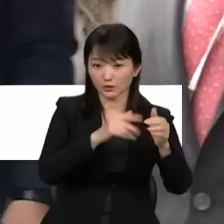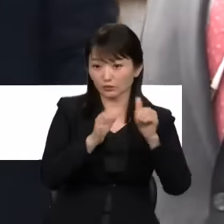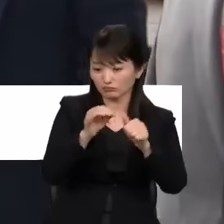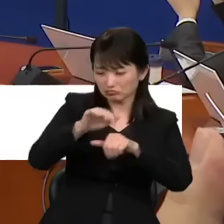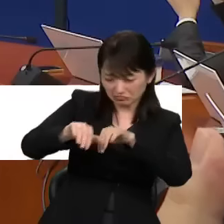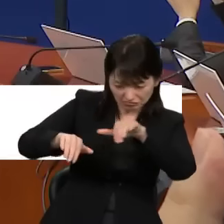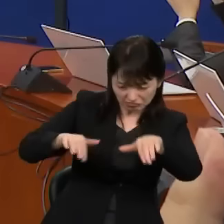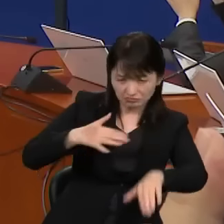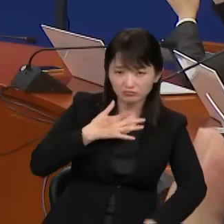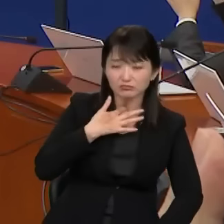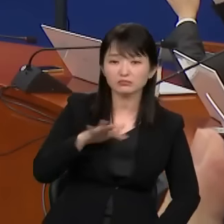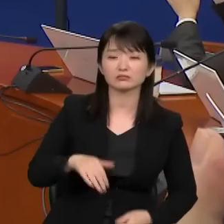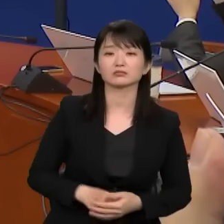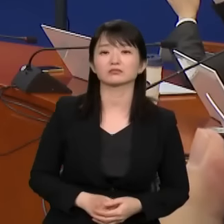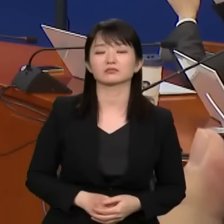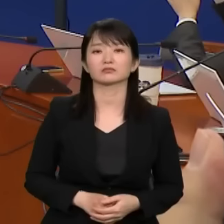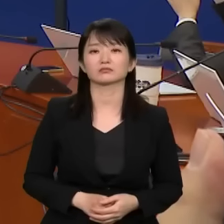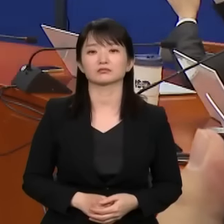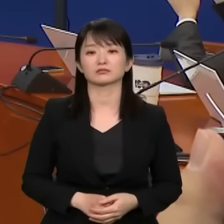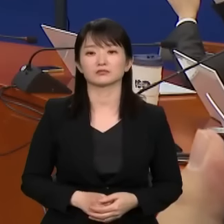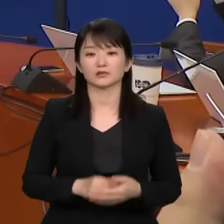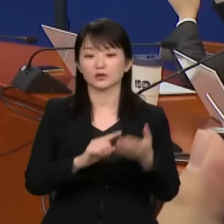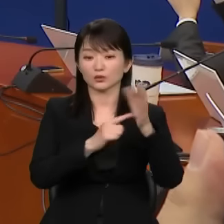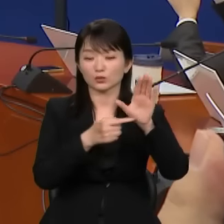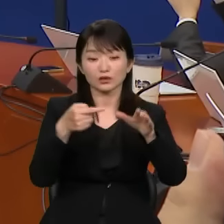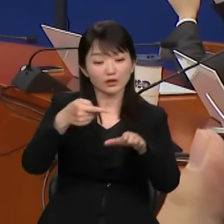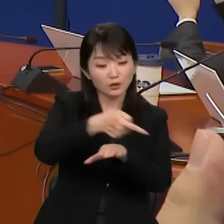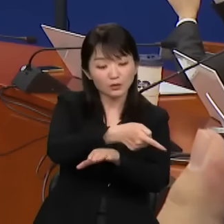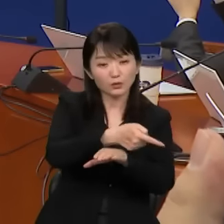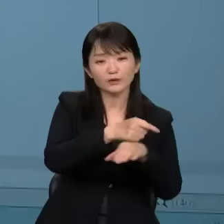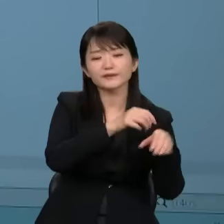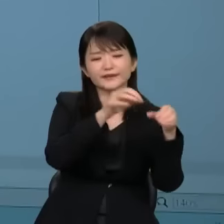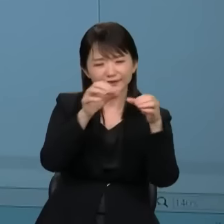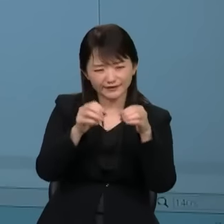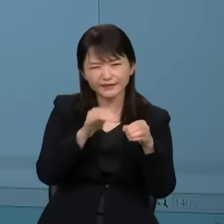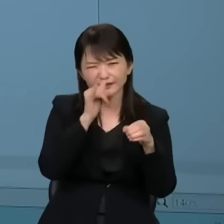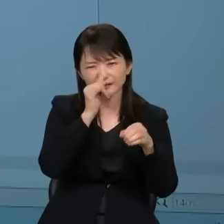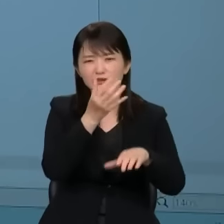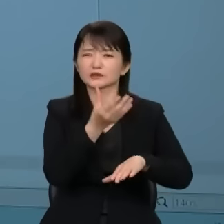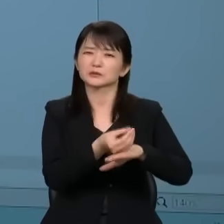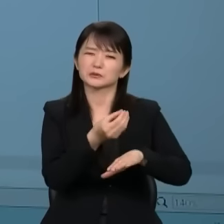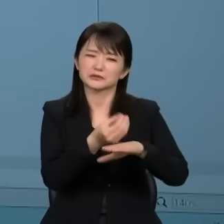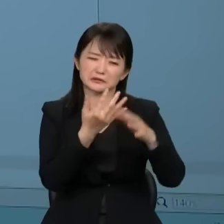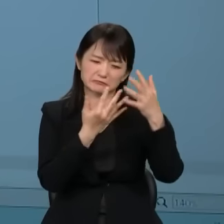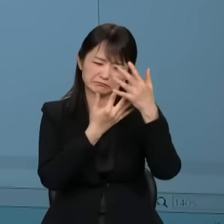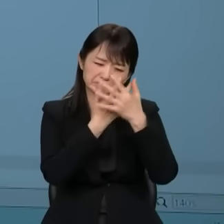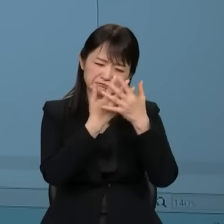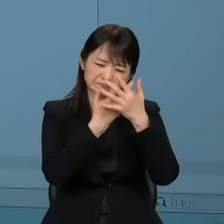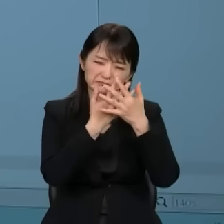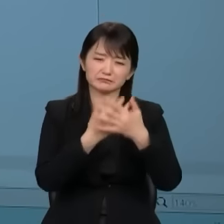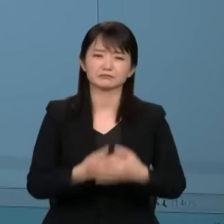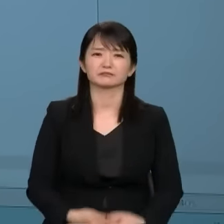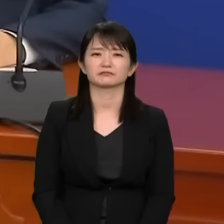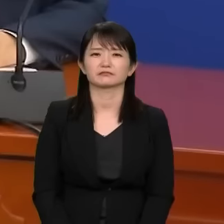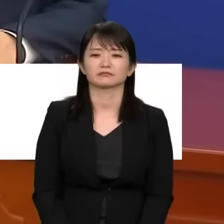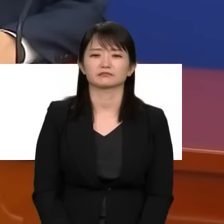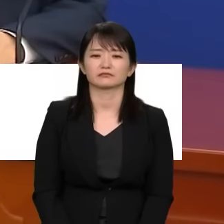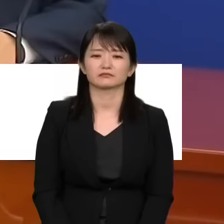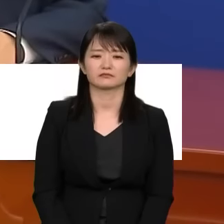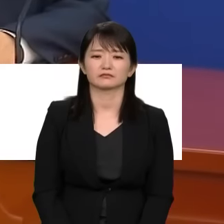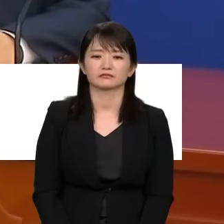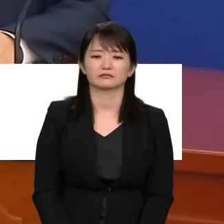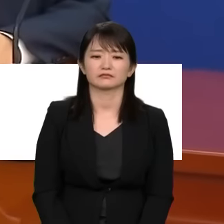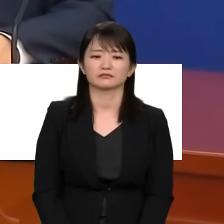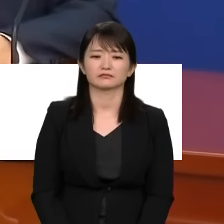겁니다. 민주당은 공개된 부분 외에 이어지는 대화가 더 있지만 녹취가 명확치 않다고 밝혔습니다. 당에서 말이 맞네